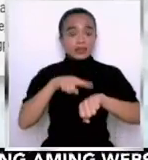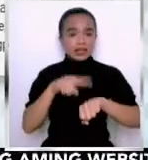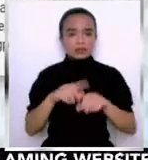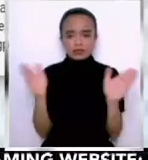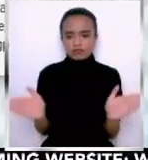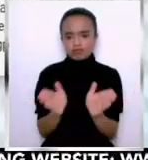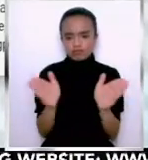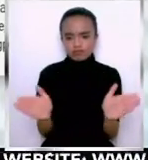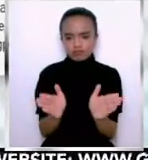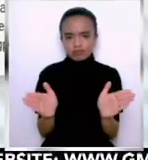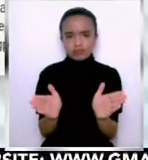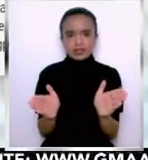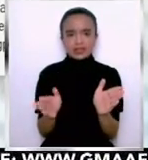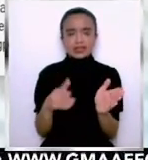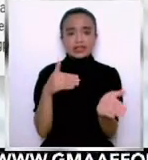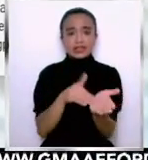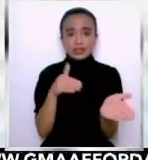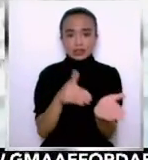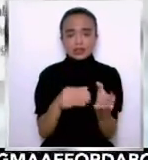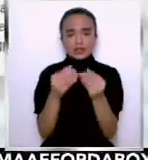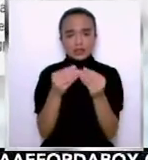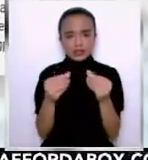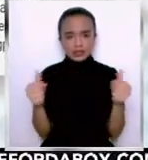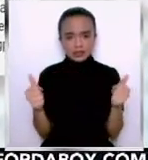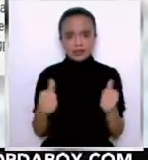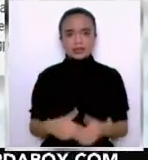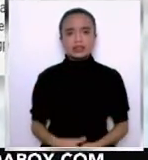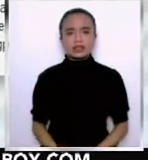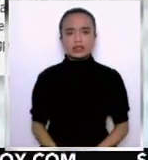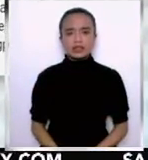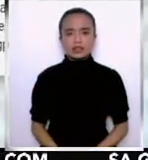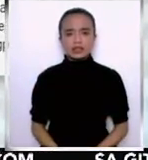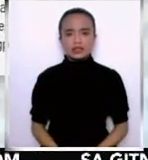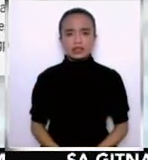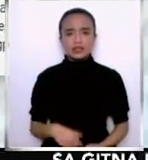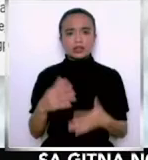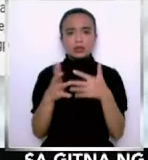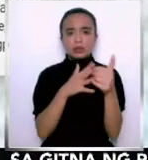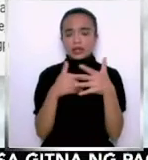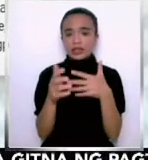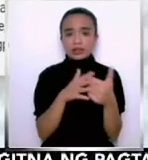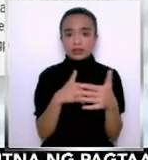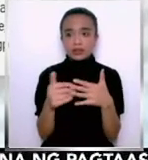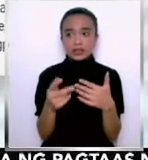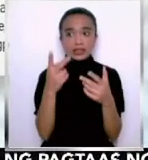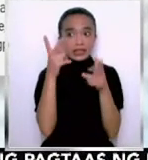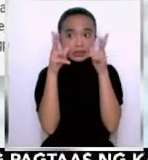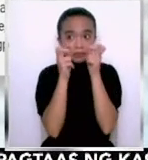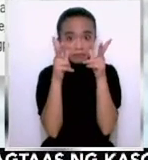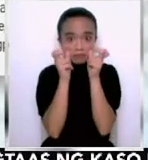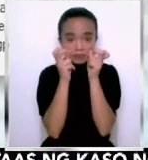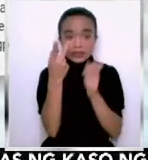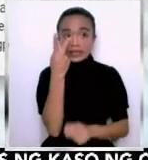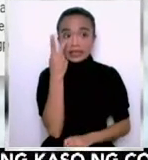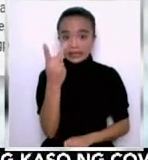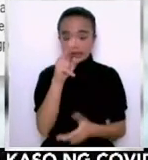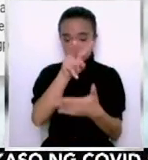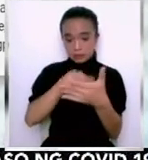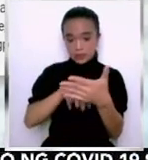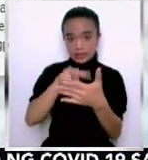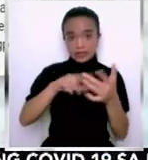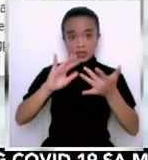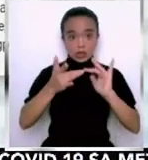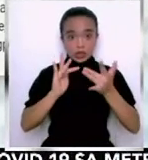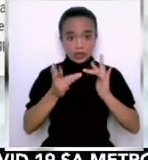magpatingin, magpagamot at magpagaling. Kung ano raw ang nakikita, naririnig at nababasa online ng publiko